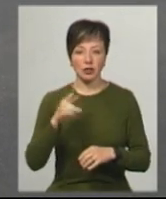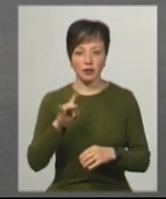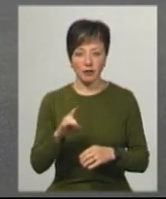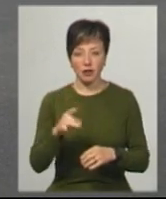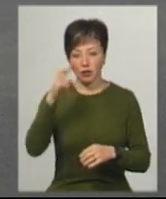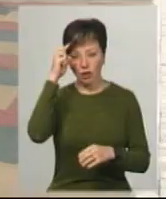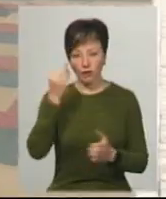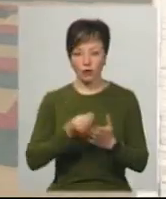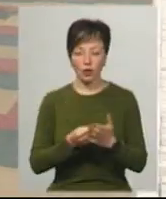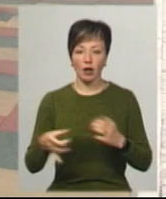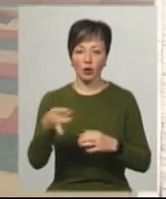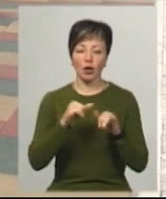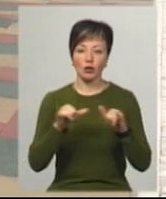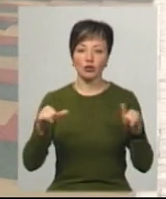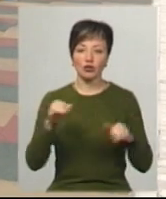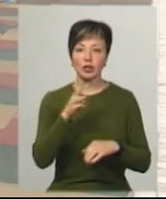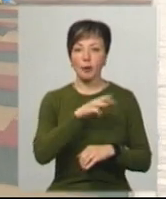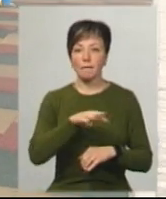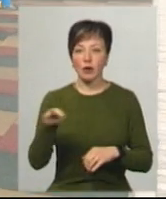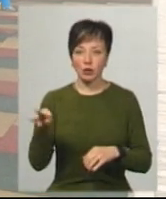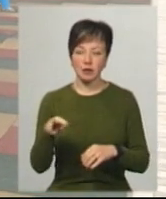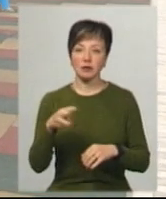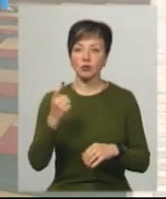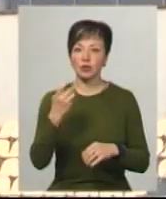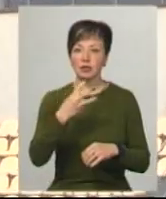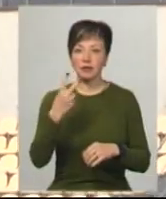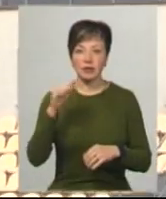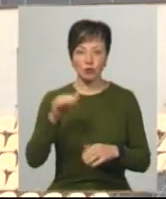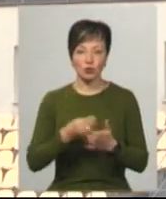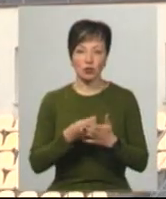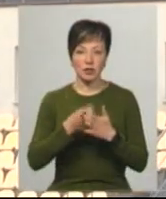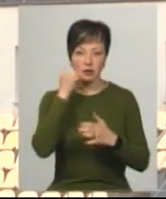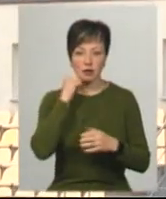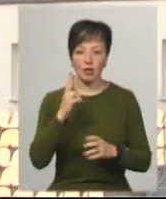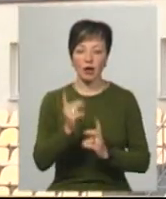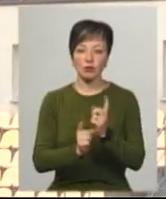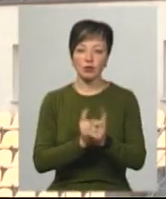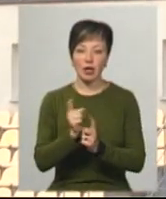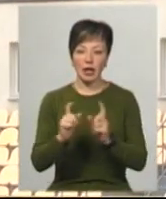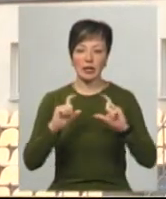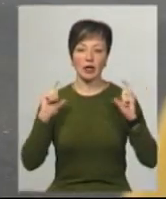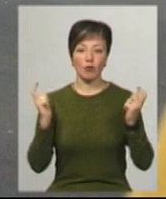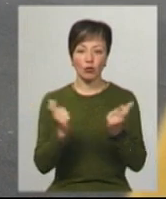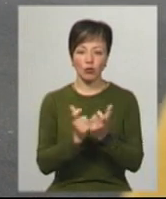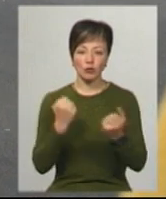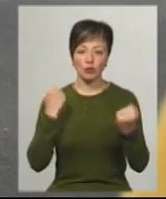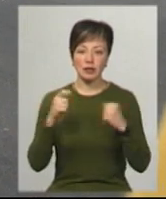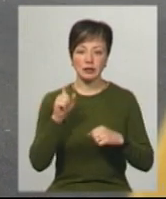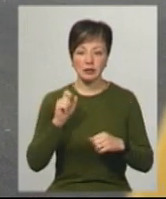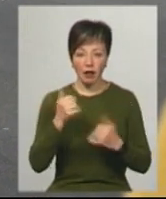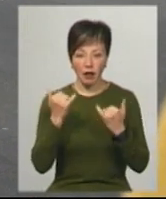регіонального розвитку та 4 мільйони 132 тисячі з бюджету Старокостянтинова на стадіоні реконструювали трибуну для глядачів, спортивні зали під